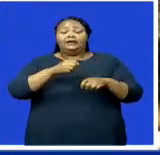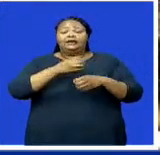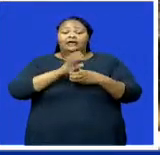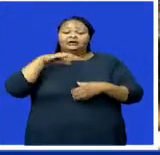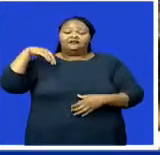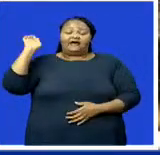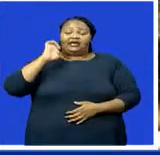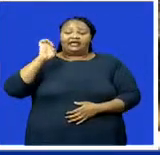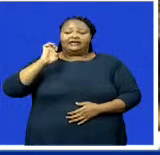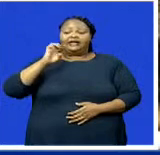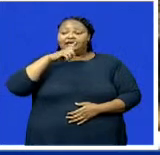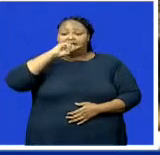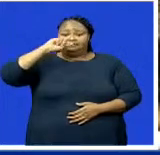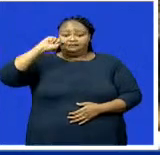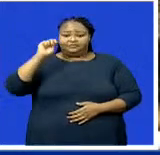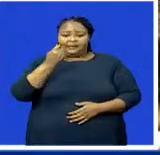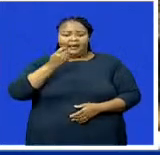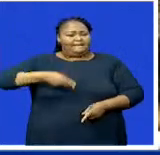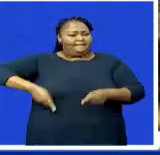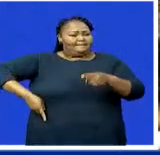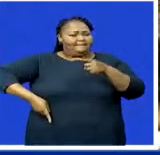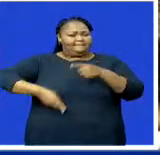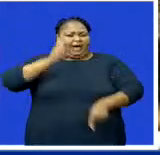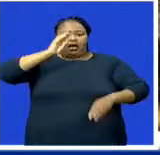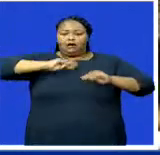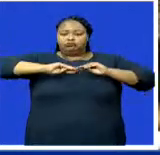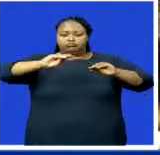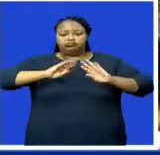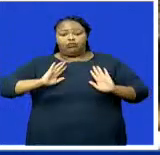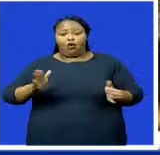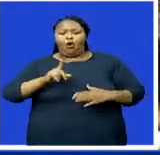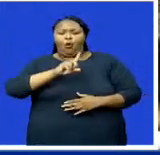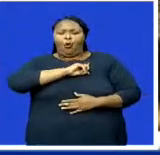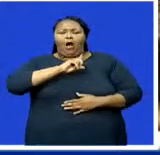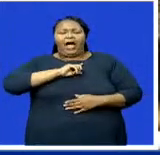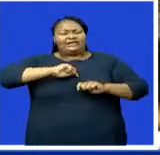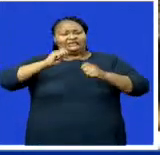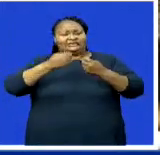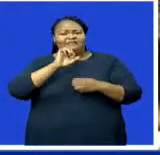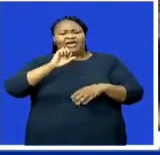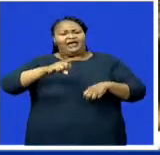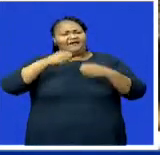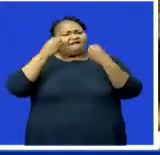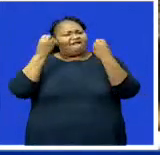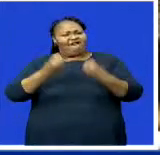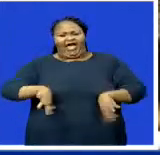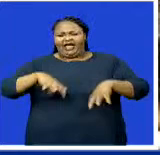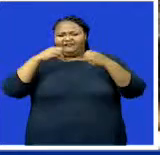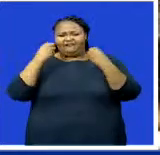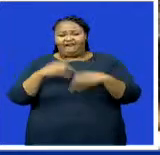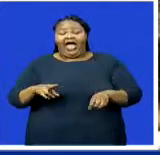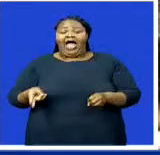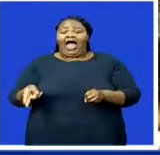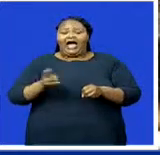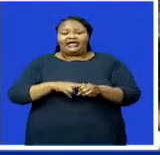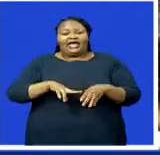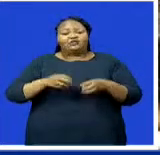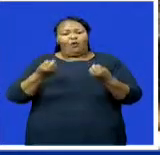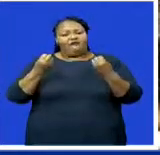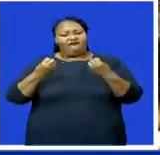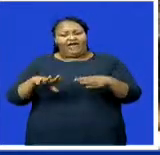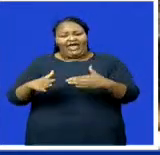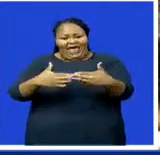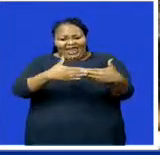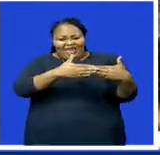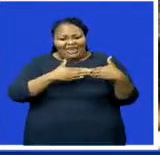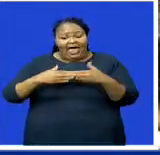selixoshwe umceceshi walo Jose Mourinho ngekuhluleka kuletha imiphumela lebhekwe baphathi balelicembu nekungaphathi kahle badlali. Ngwane